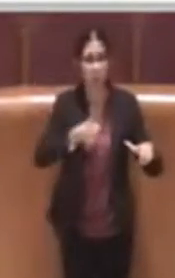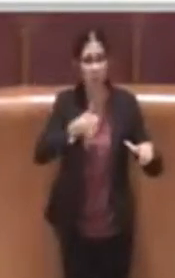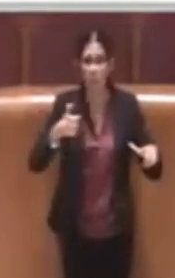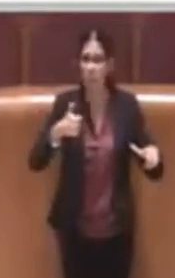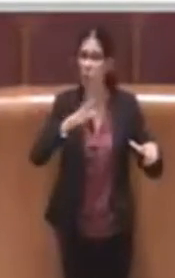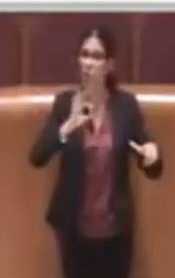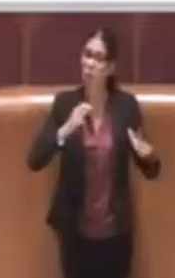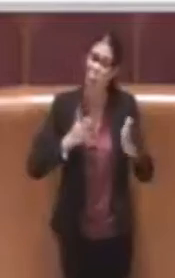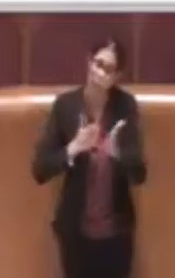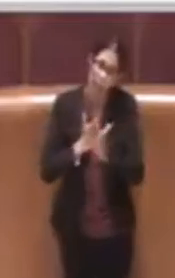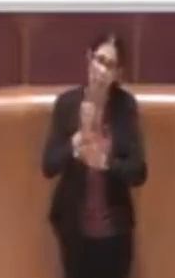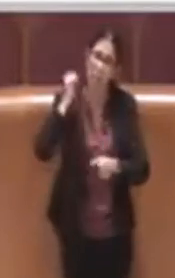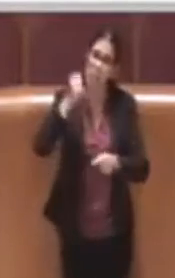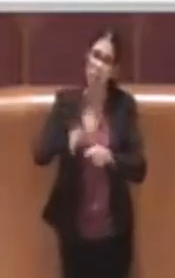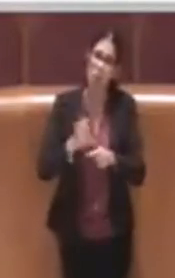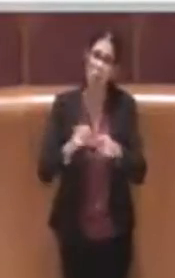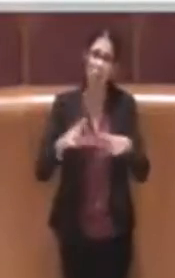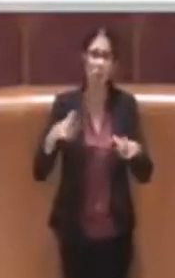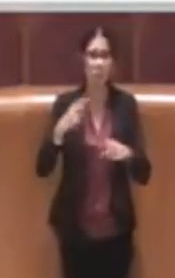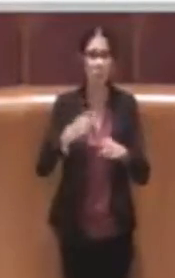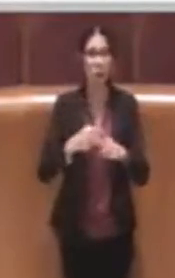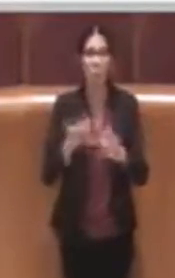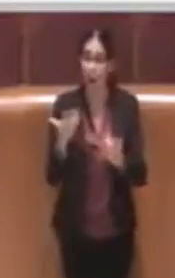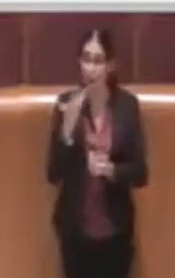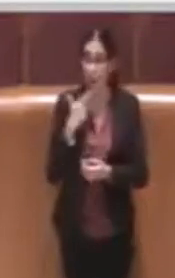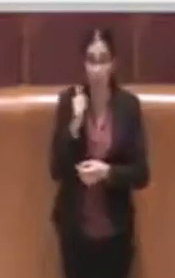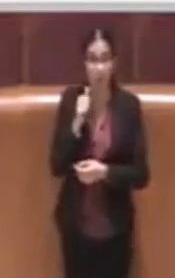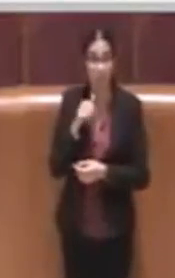Allora, se questo vogliamo far finta di non riconoscerlo,